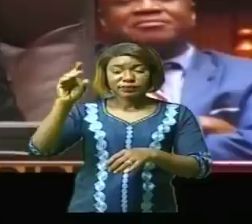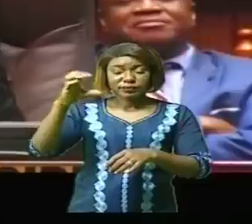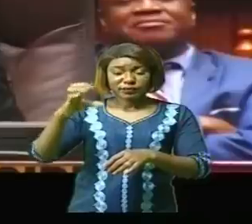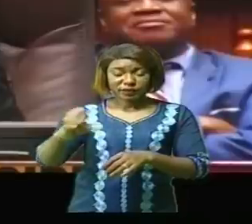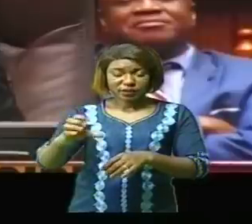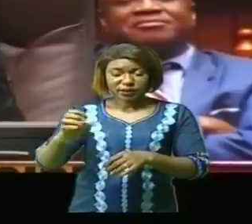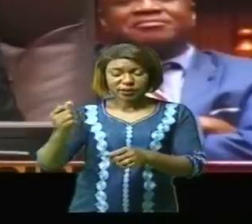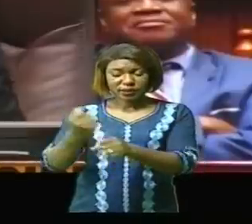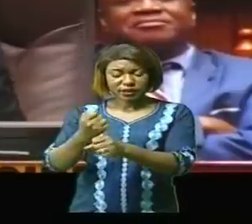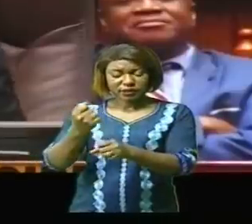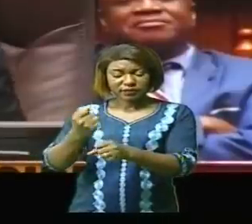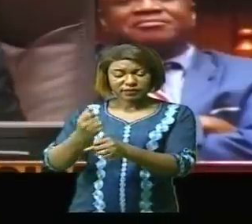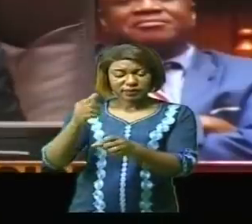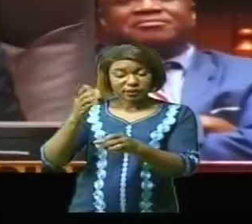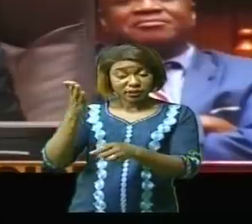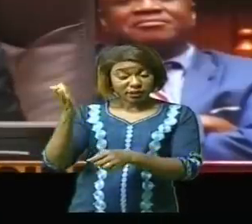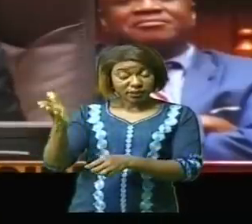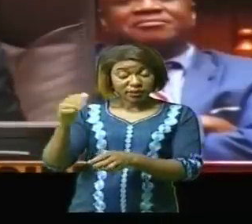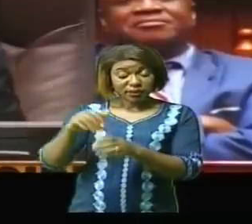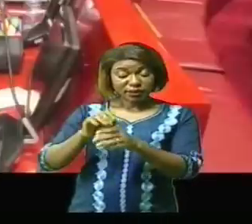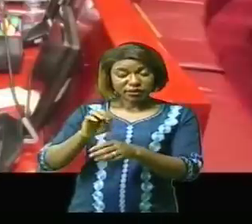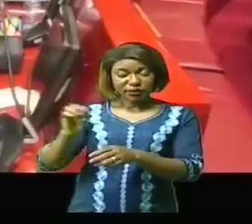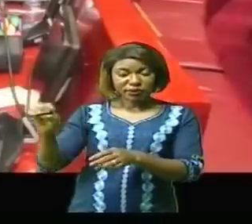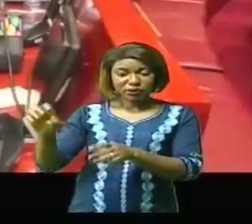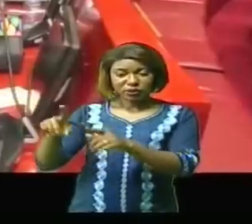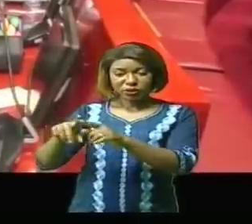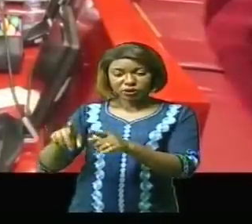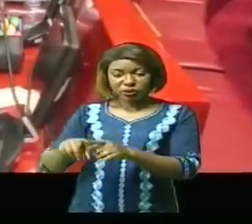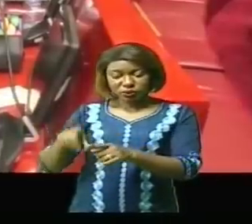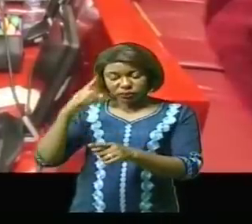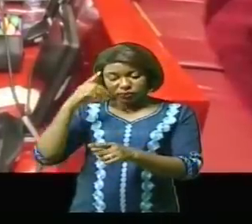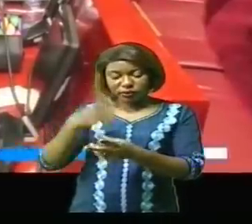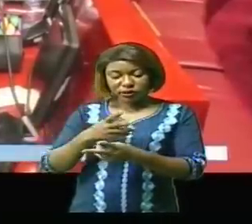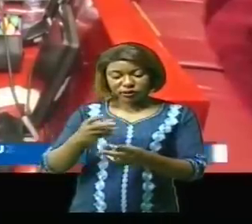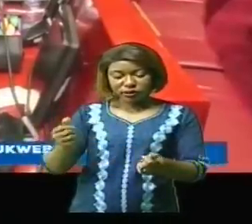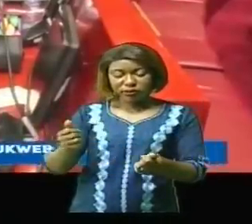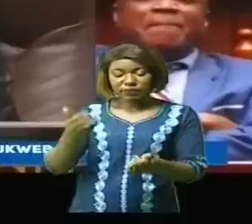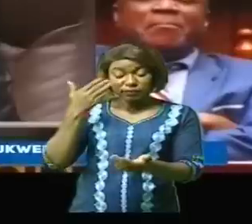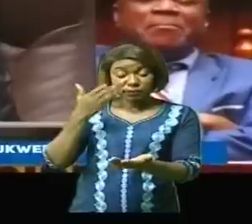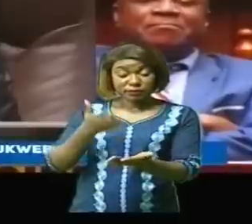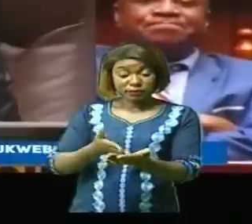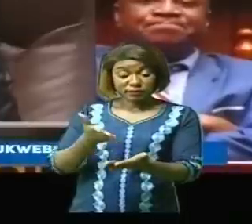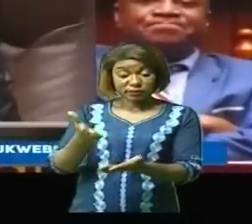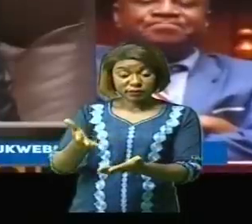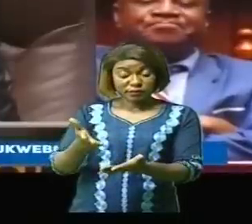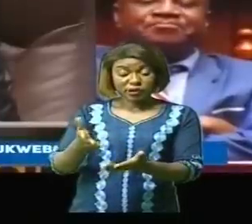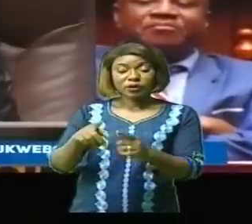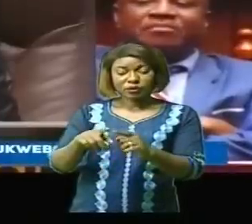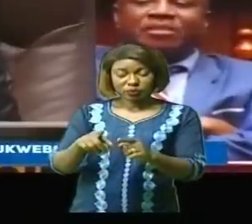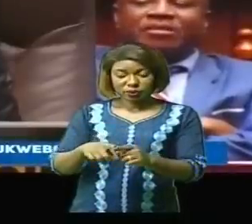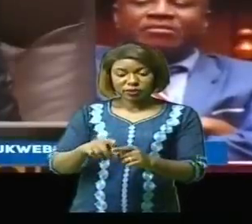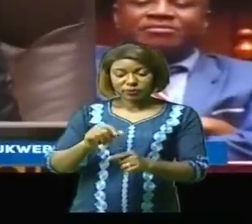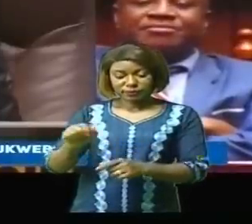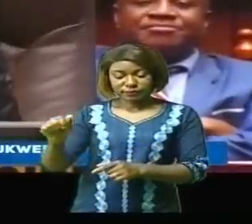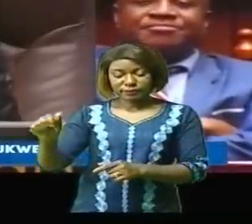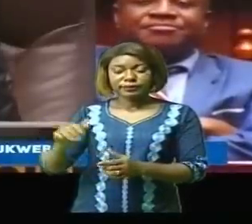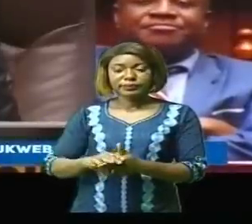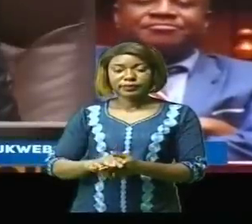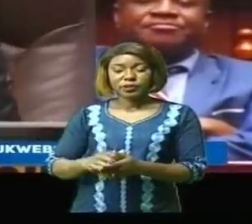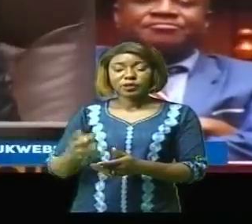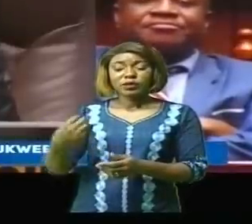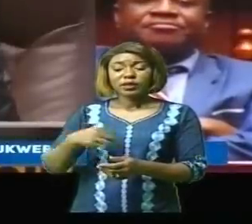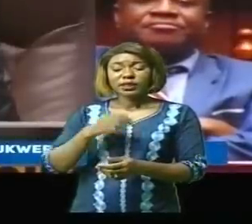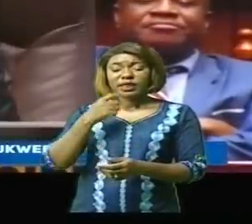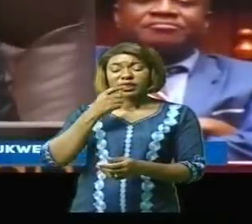dans le cadre de l'état de siège et dont les résultats sont palpables. Au-delà, je salue